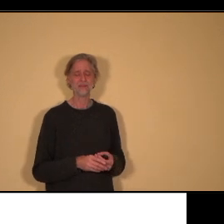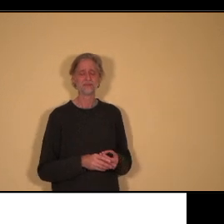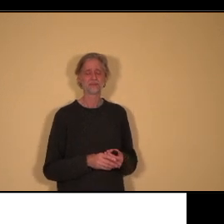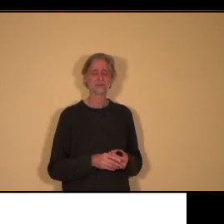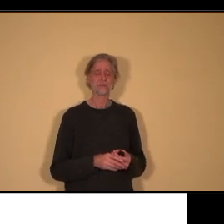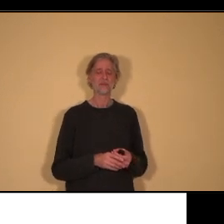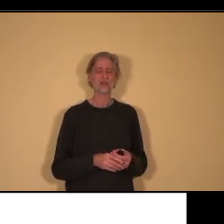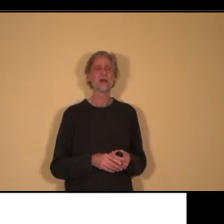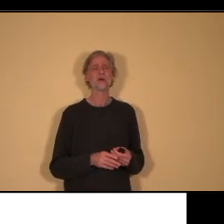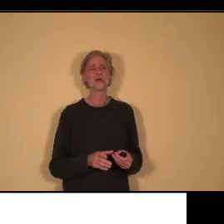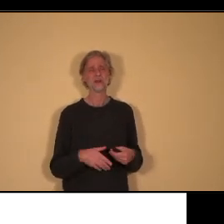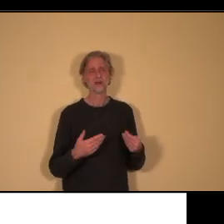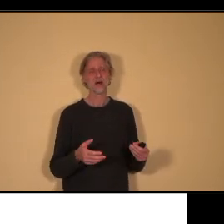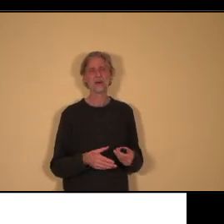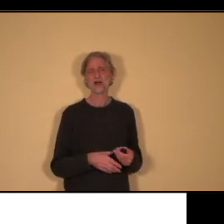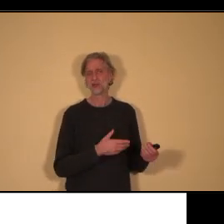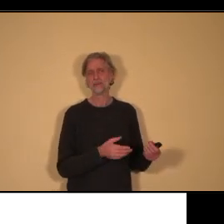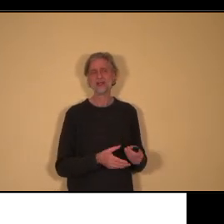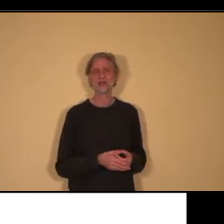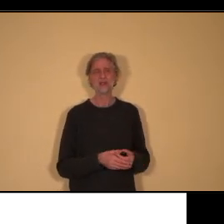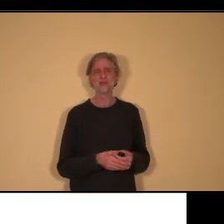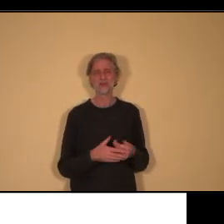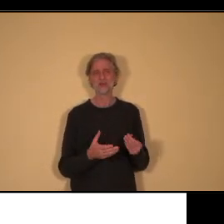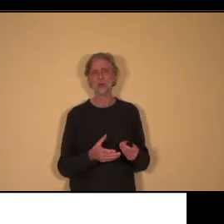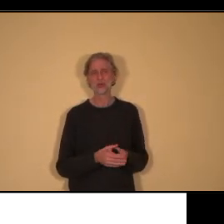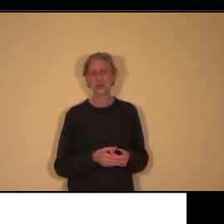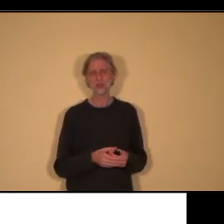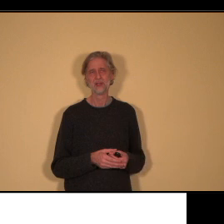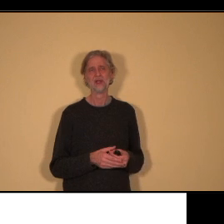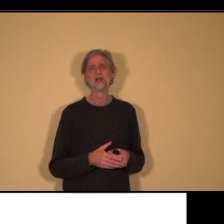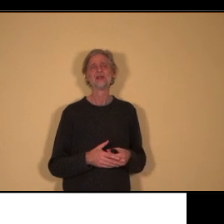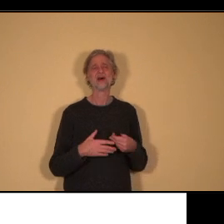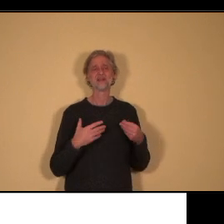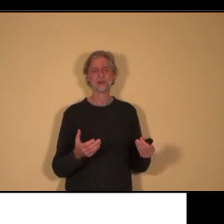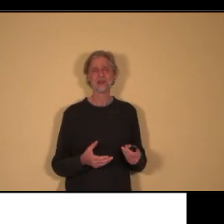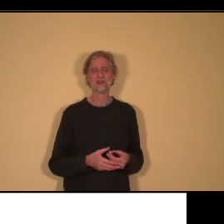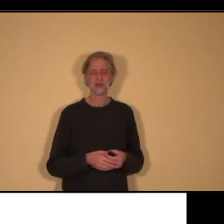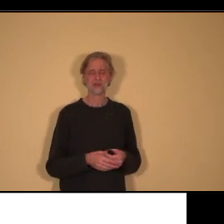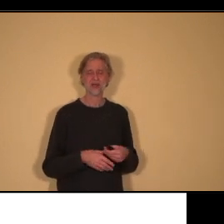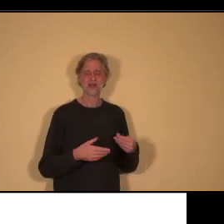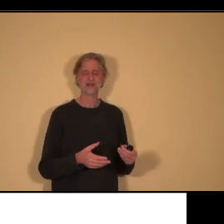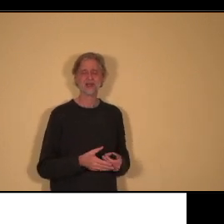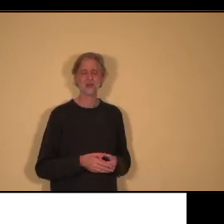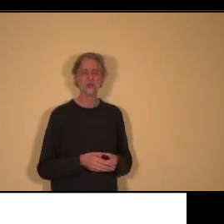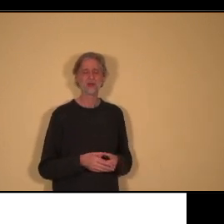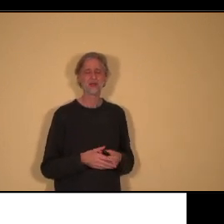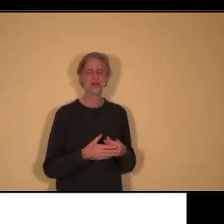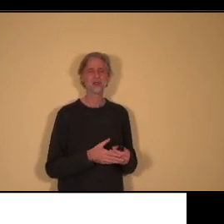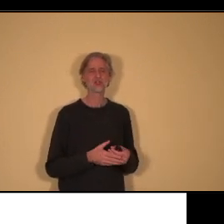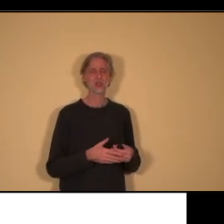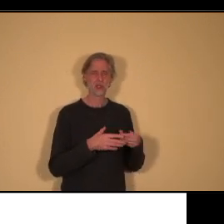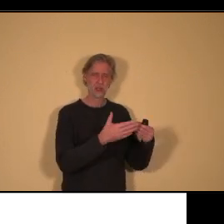werden. Und ab 800 Meter Tiefe haben wir so hohe Drücke, dass unser CO2 tatsächlich